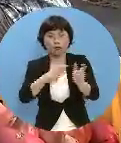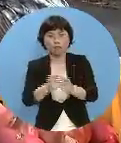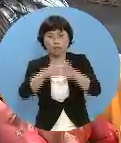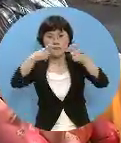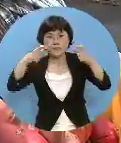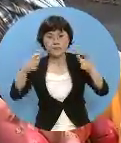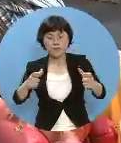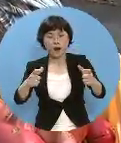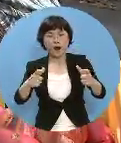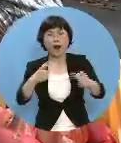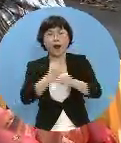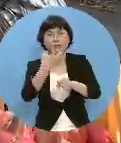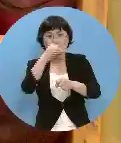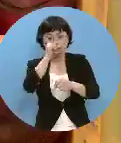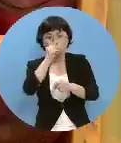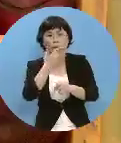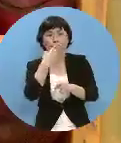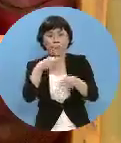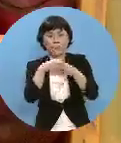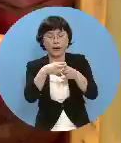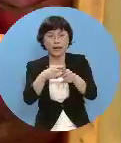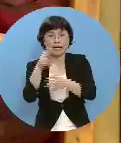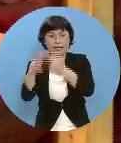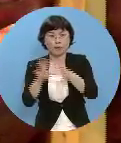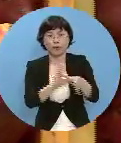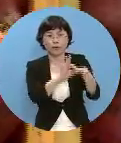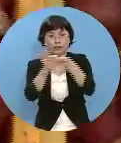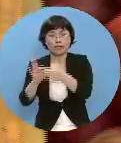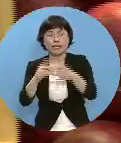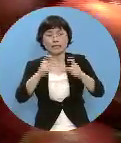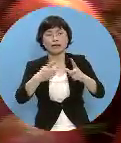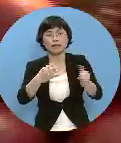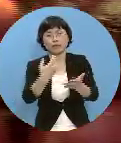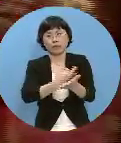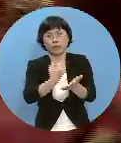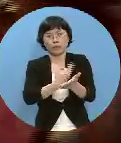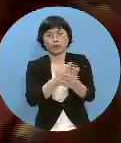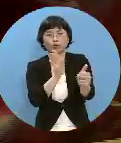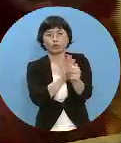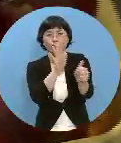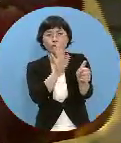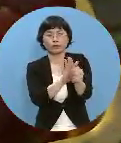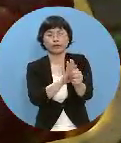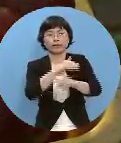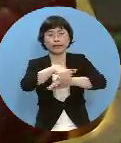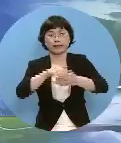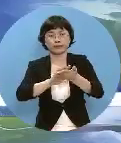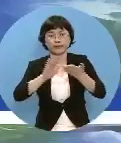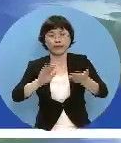추진하고 식품산업으로 확대해 지역 주민들의 소득 향상에 기여할 방침입니다.